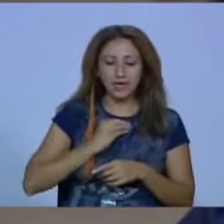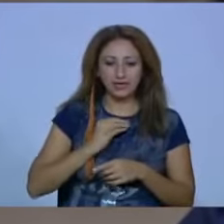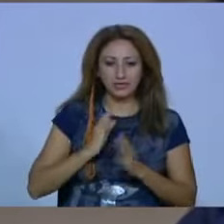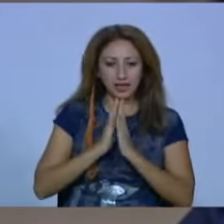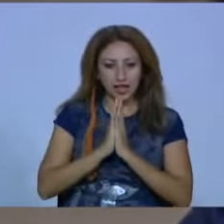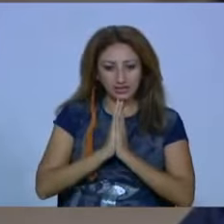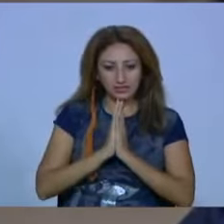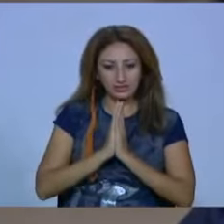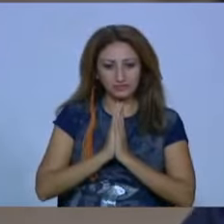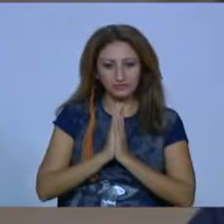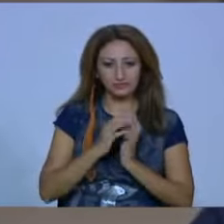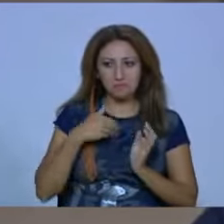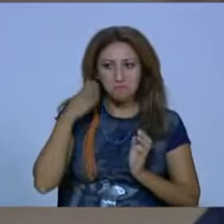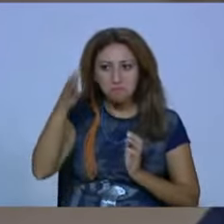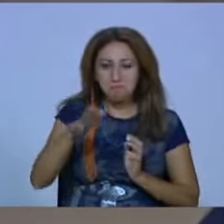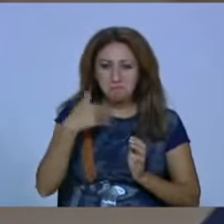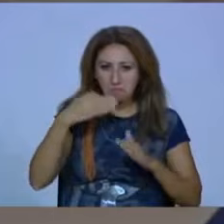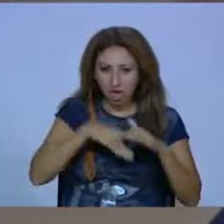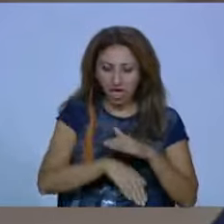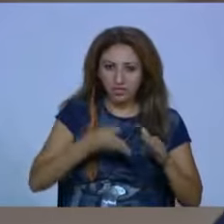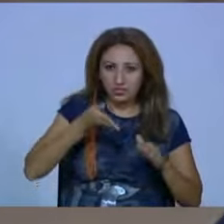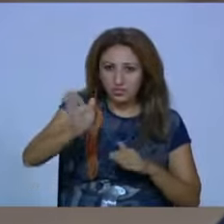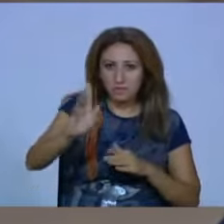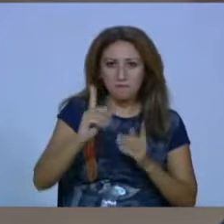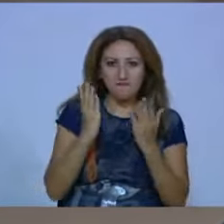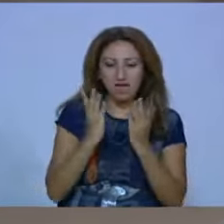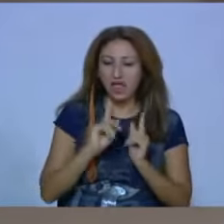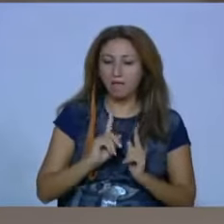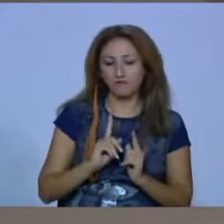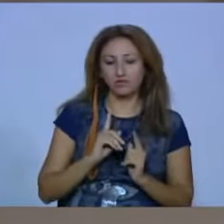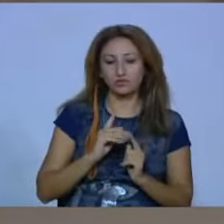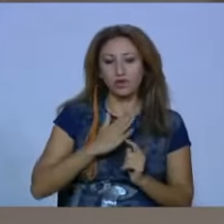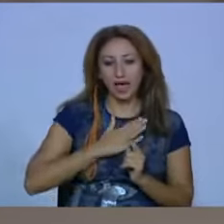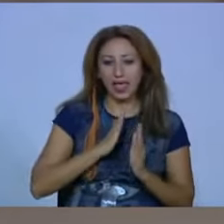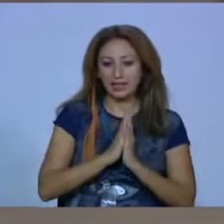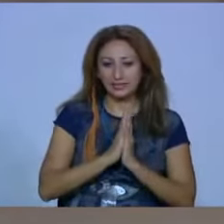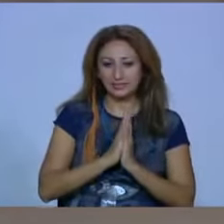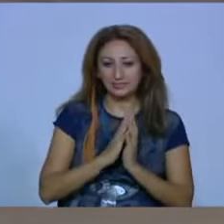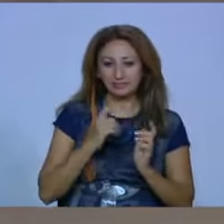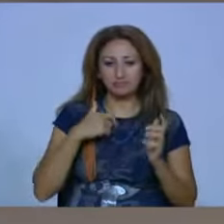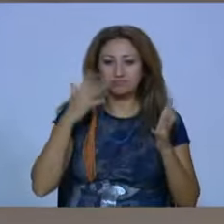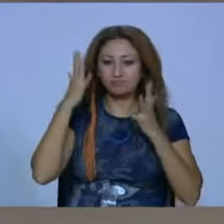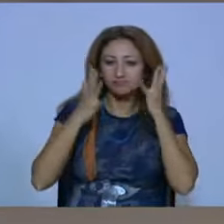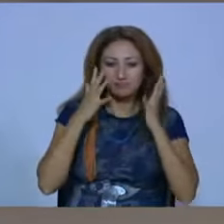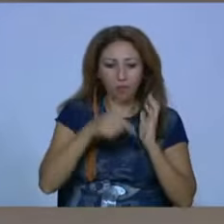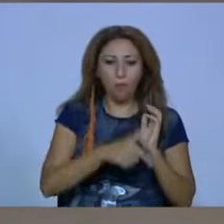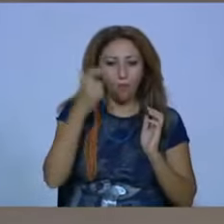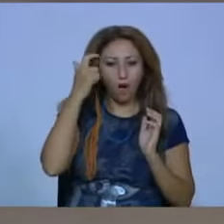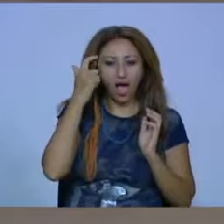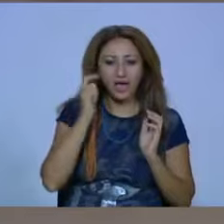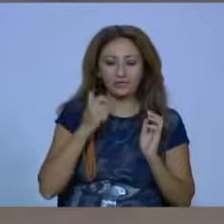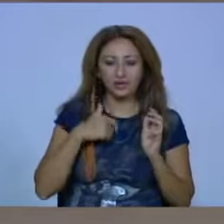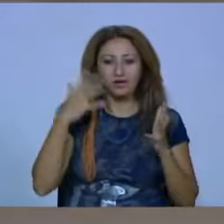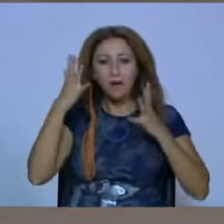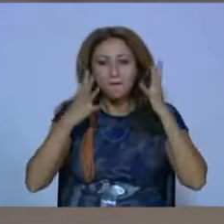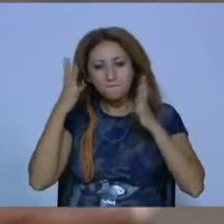فيسامحني ان انا ما بودوش يعني. ولكن هو انا الدنيا، هو عارف يعني، اكيد